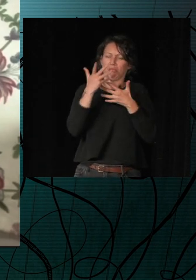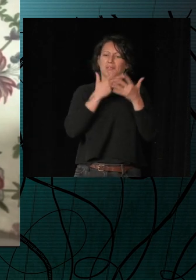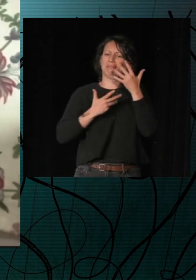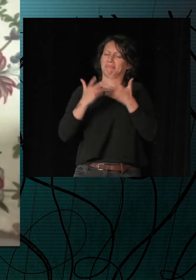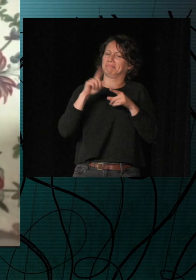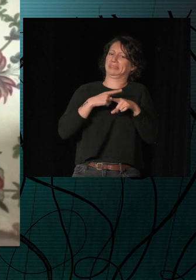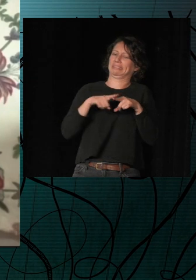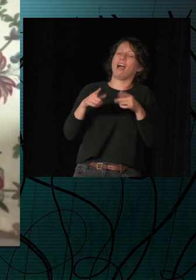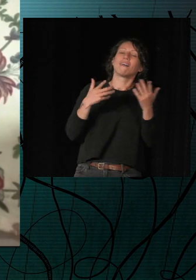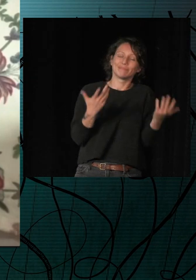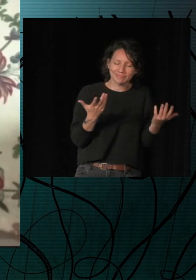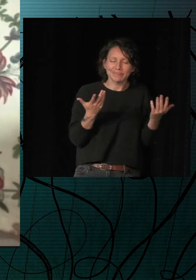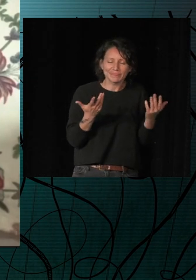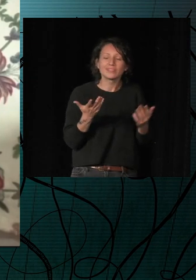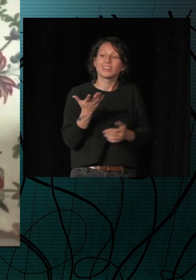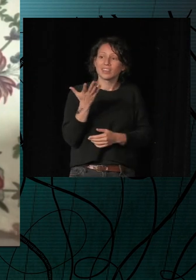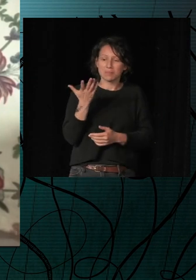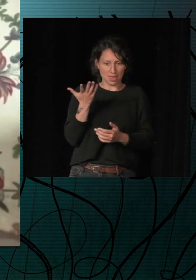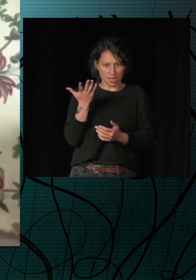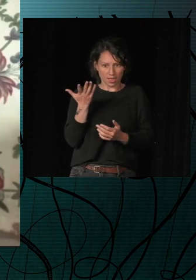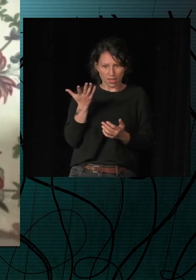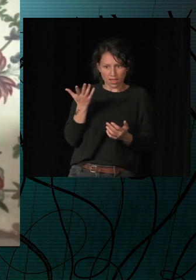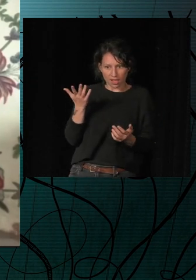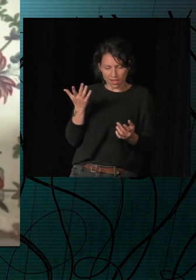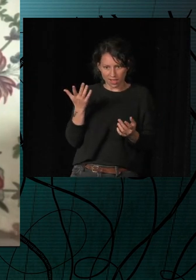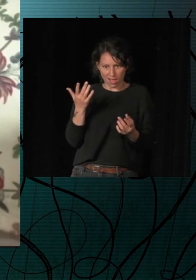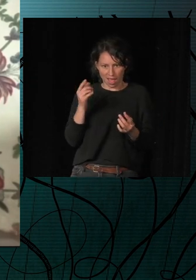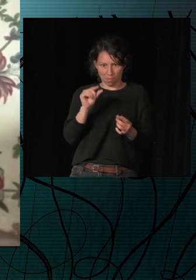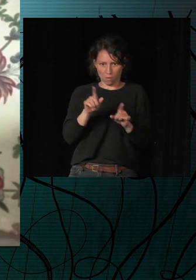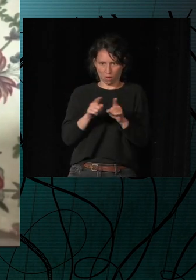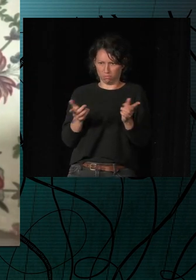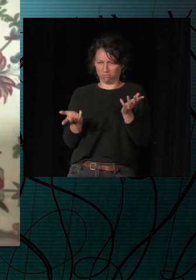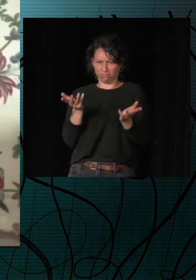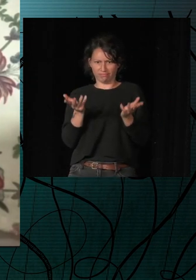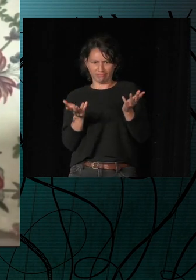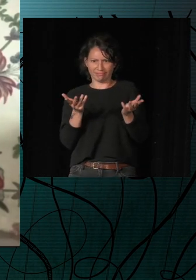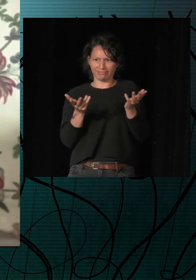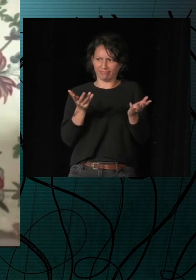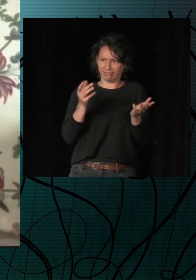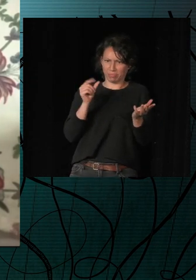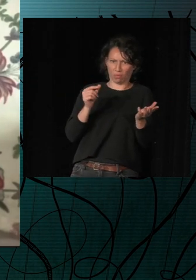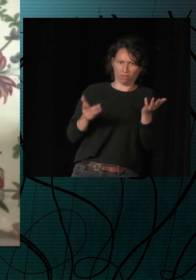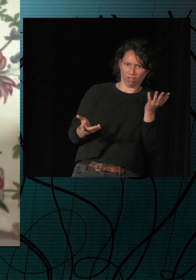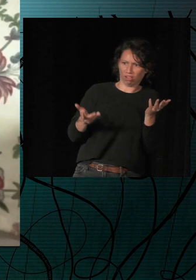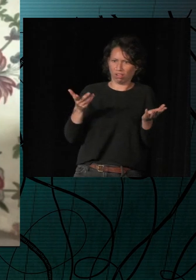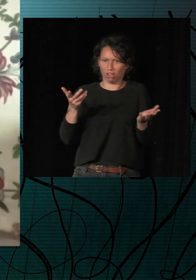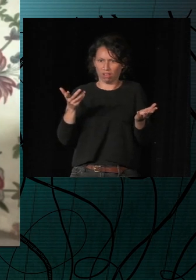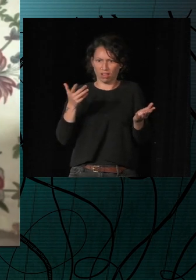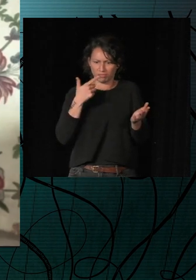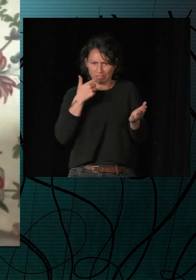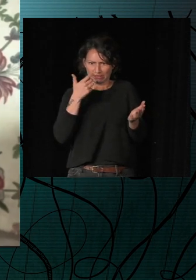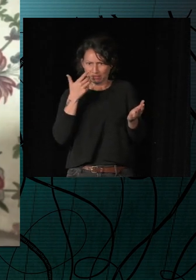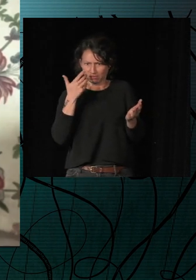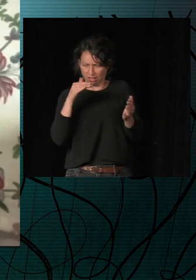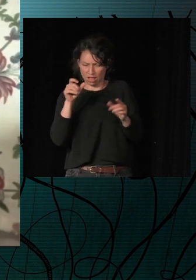même un effet global de mais en fait on sait plus sur quel pied danser si mon jeu qui est vendu comme un jeu d'horreur où la couverture me dit c'est un jeu d'horreur et cetera